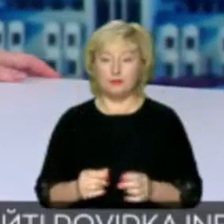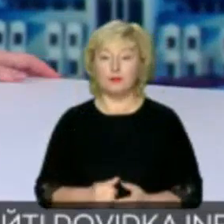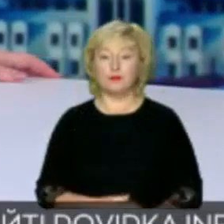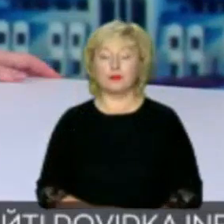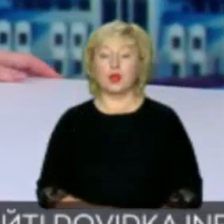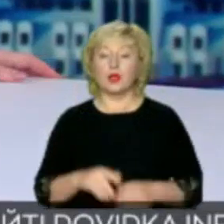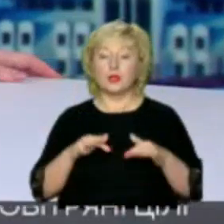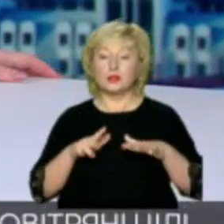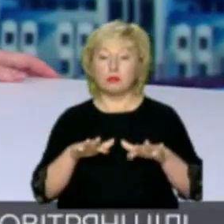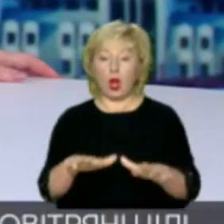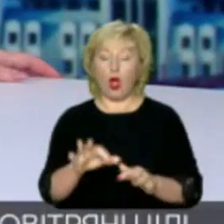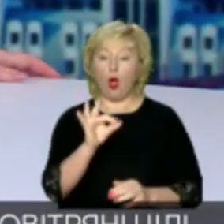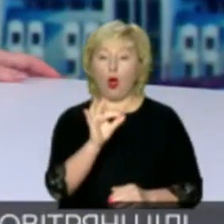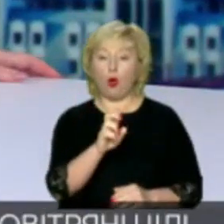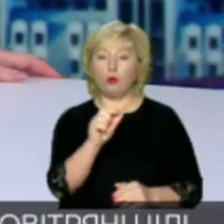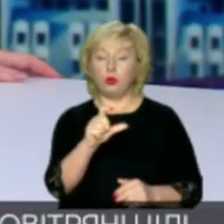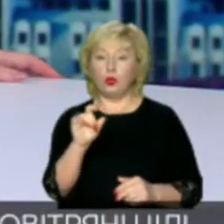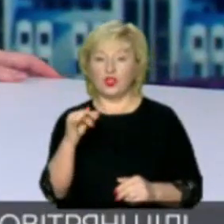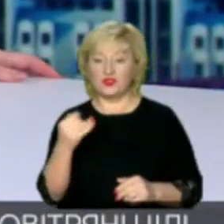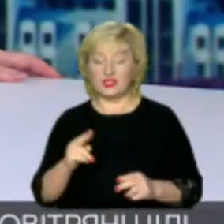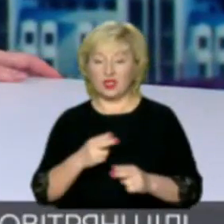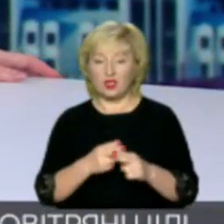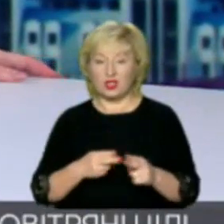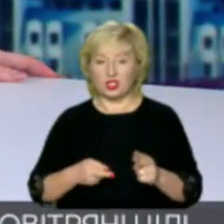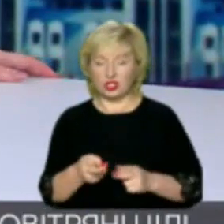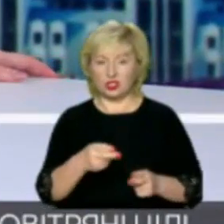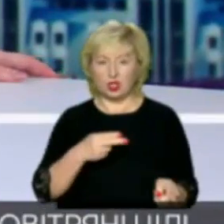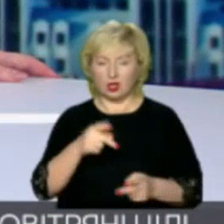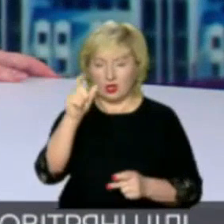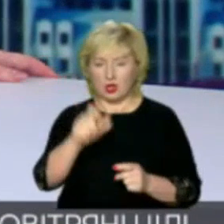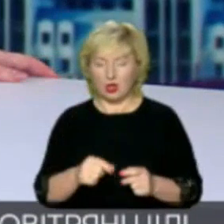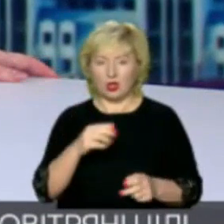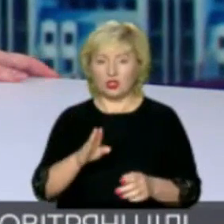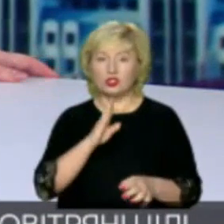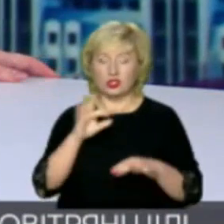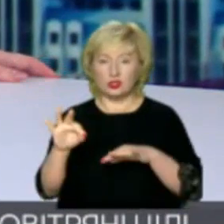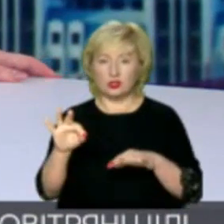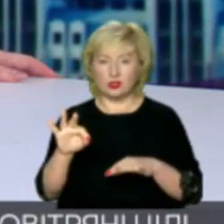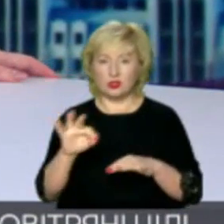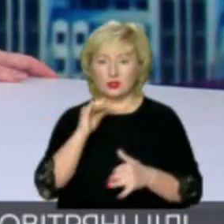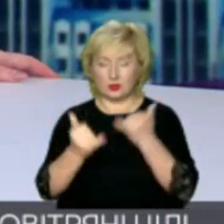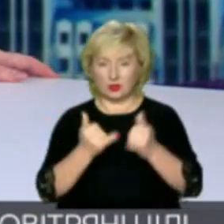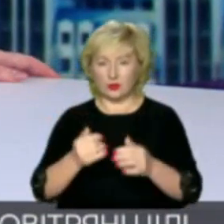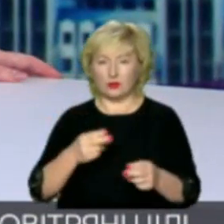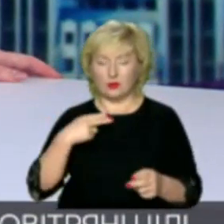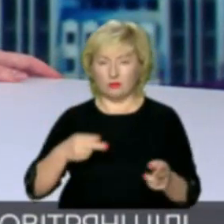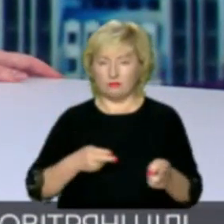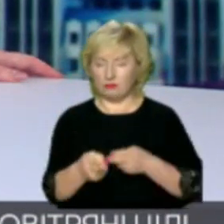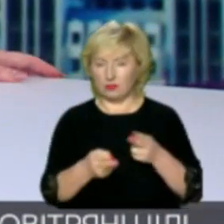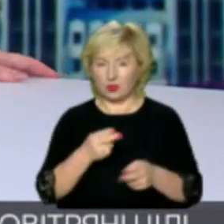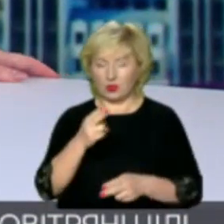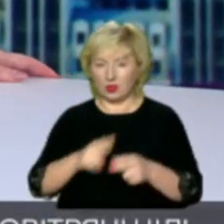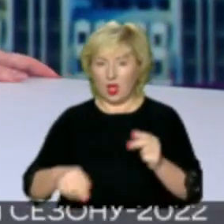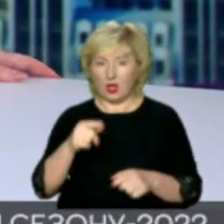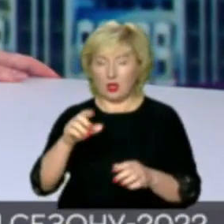справу обухівського різника, так званого, який розчленував наречену, передали до суду. Зловмиснику, який виявився